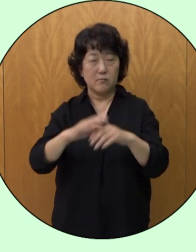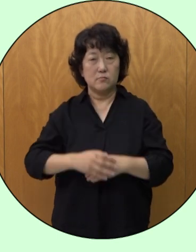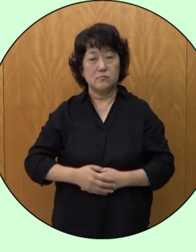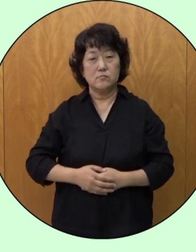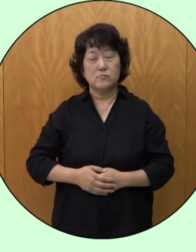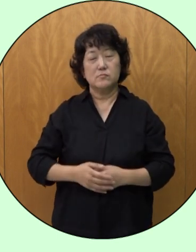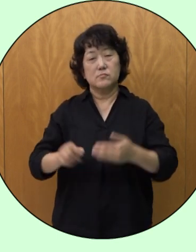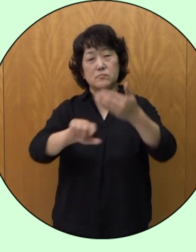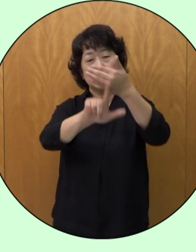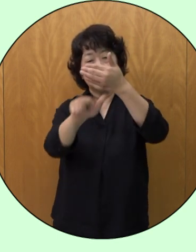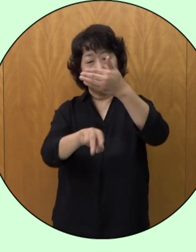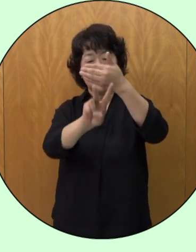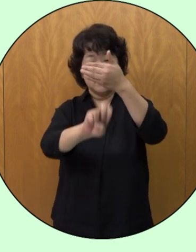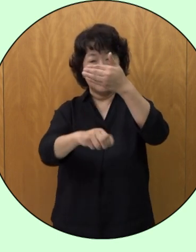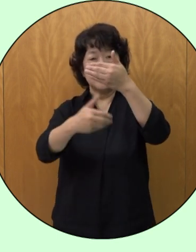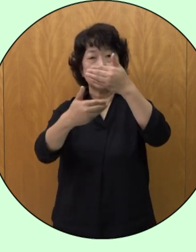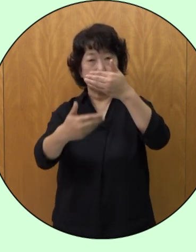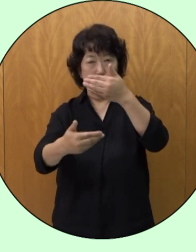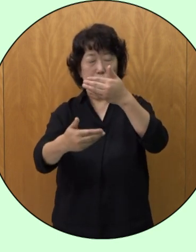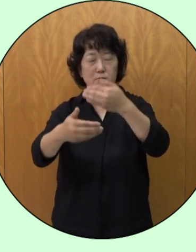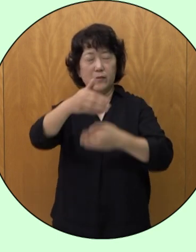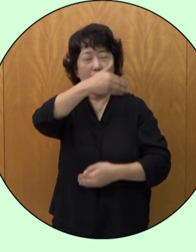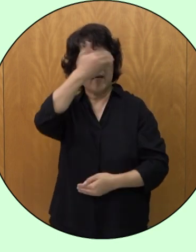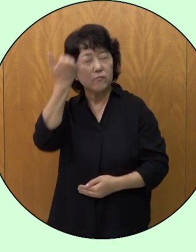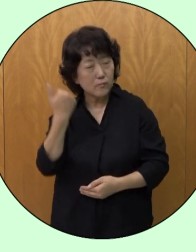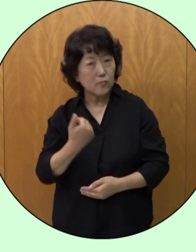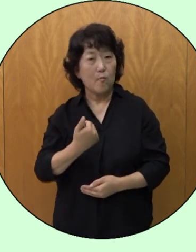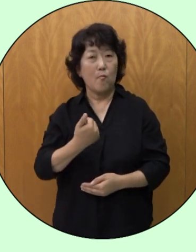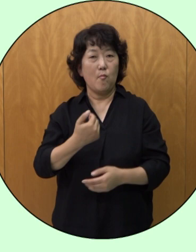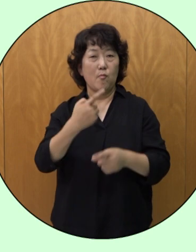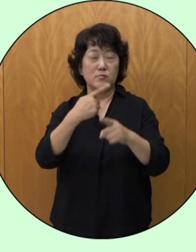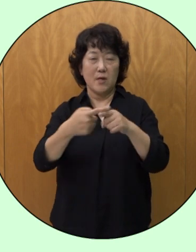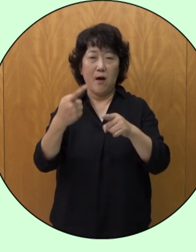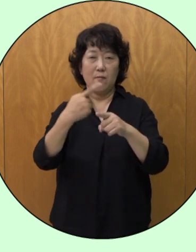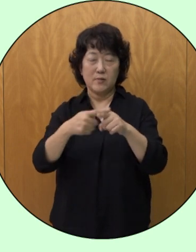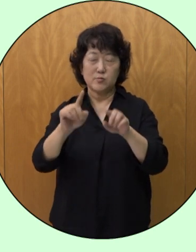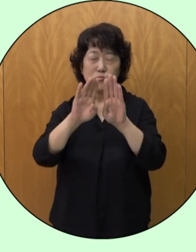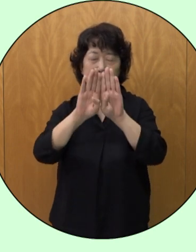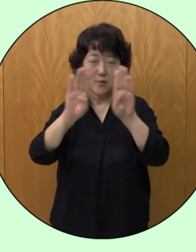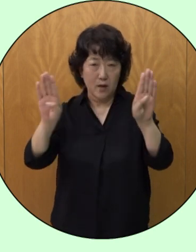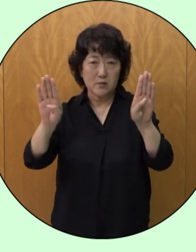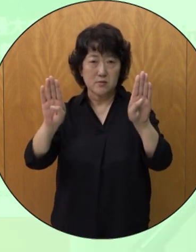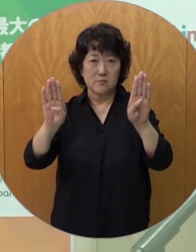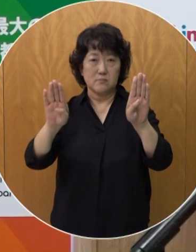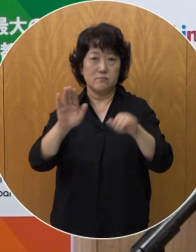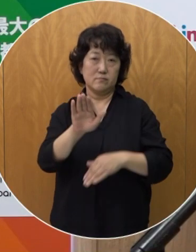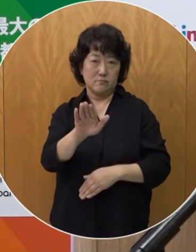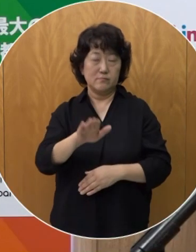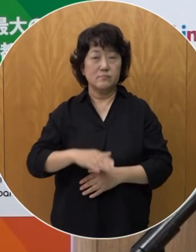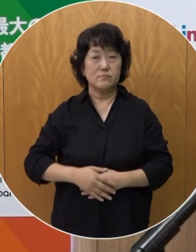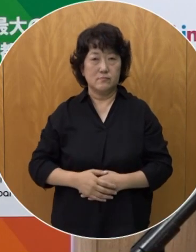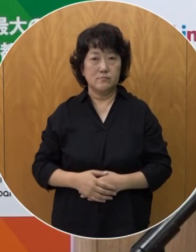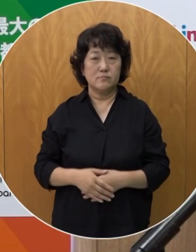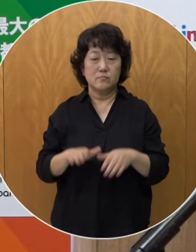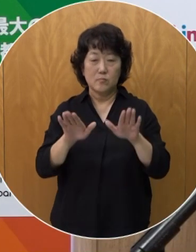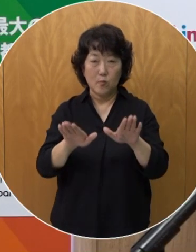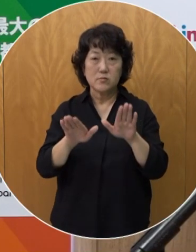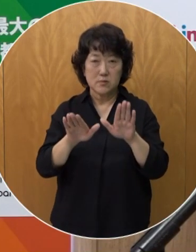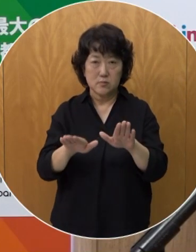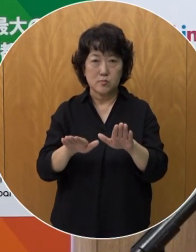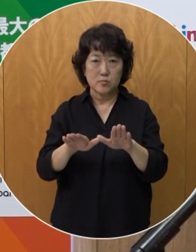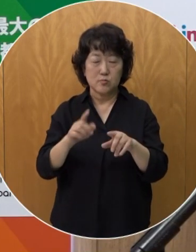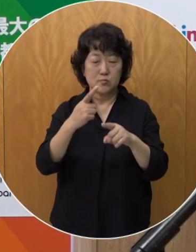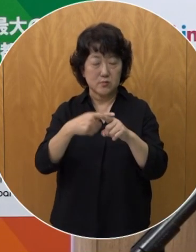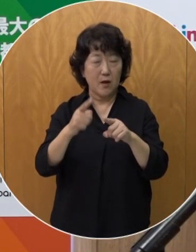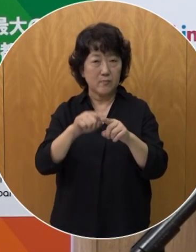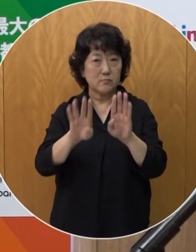9月の29日に、満を持してサービス開始をしたところでございます。本日はサ